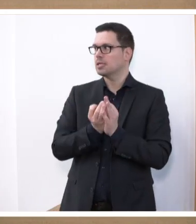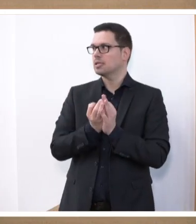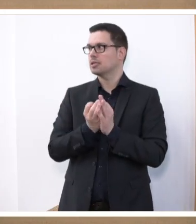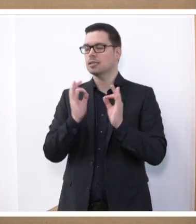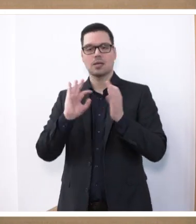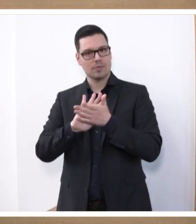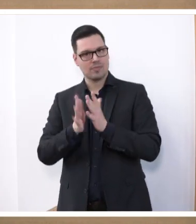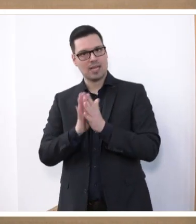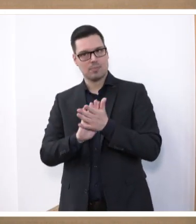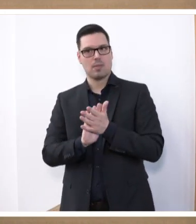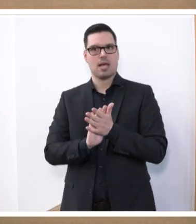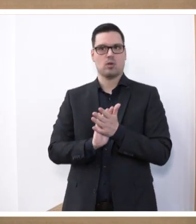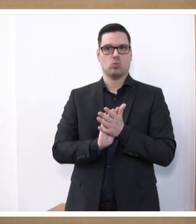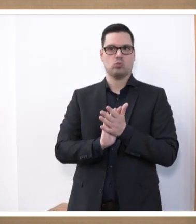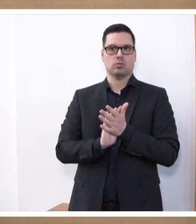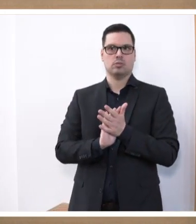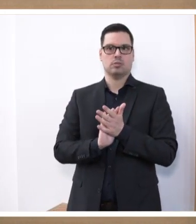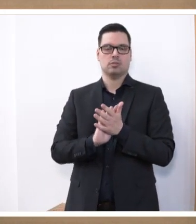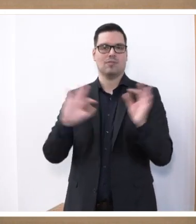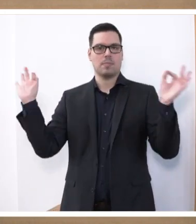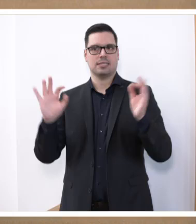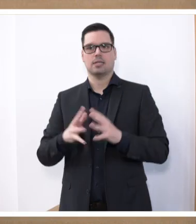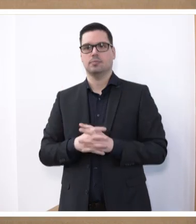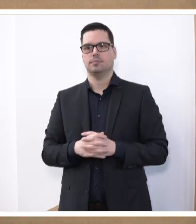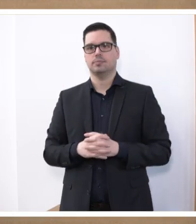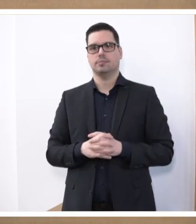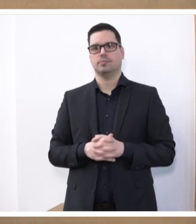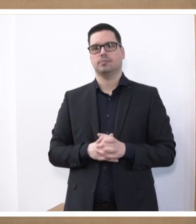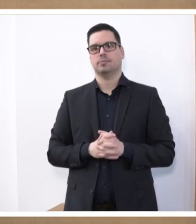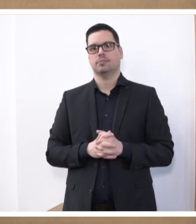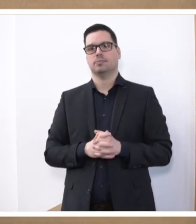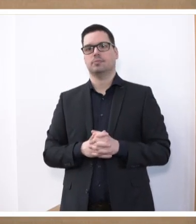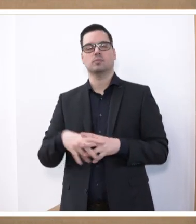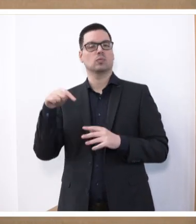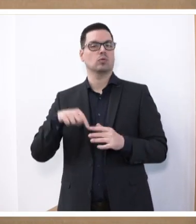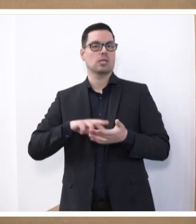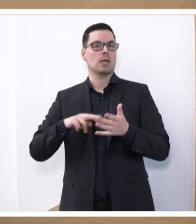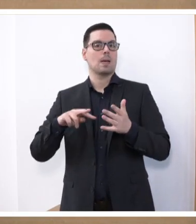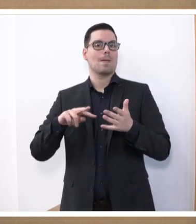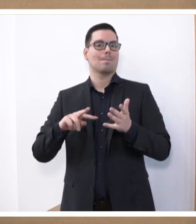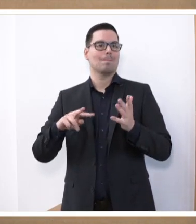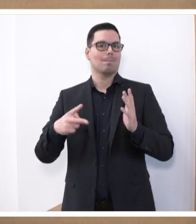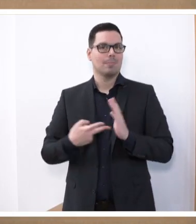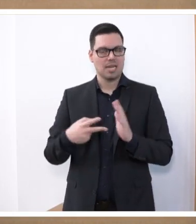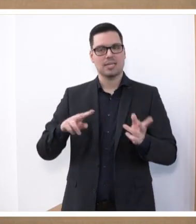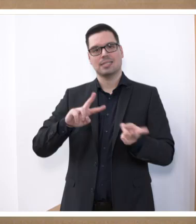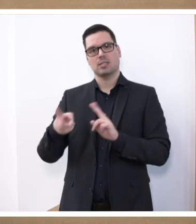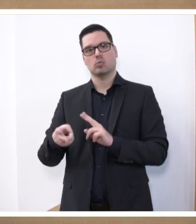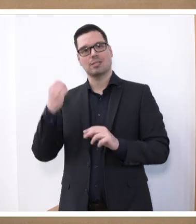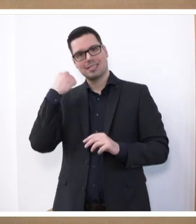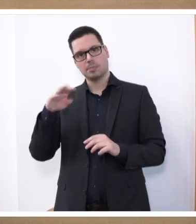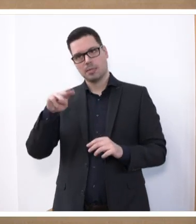Rahmenbedingungen tatsächlich noch mal zu verbessern und die heute geplanten Änderung liebe Martina die sind ja